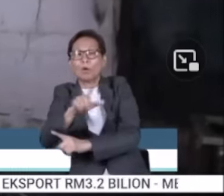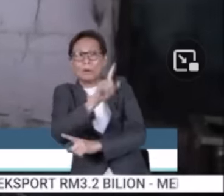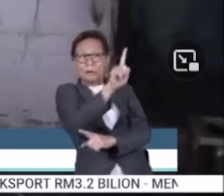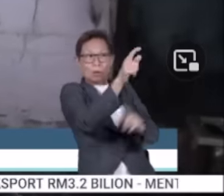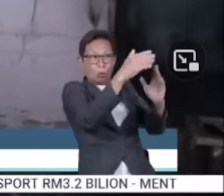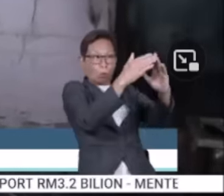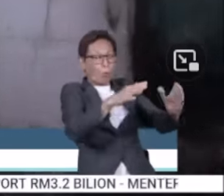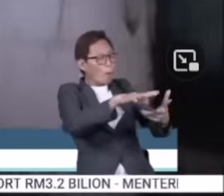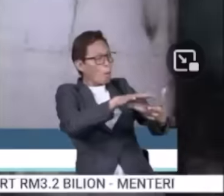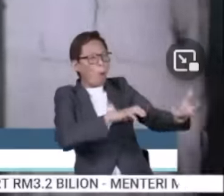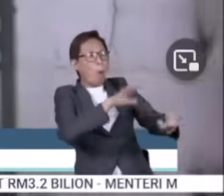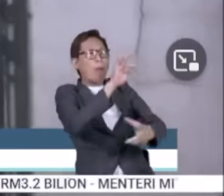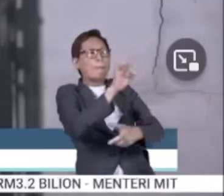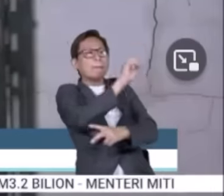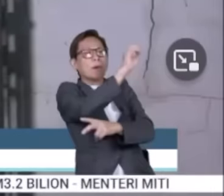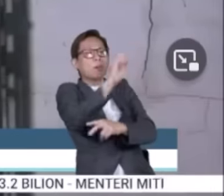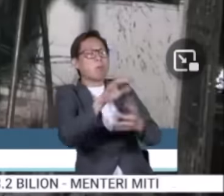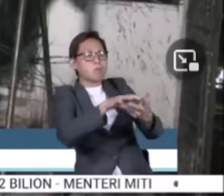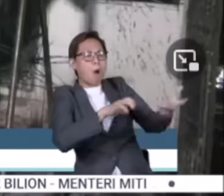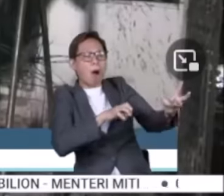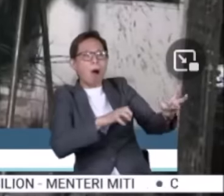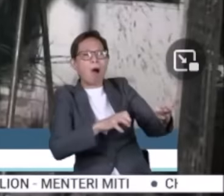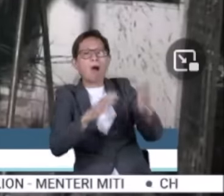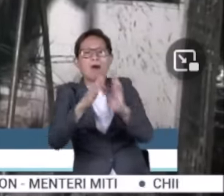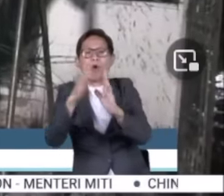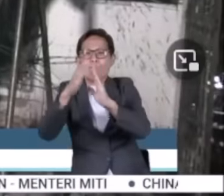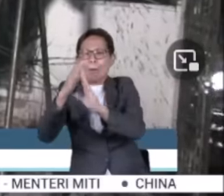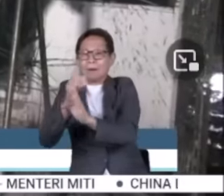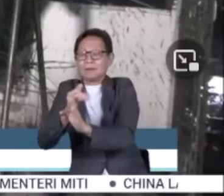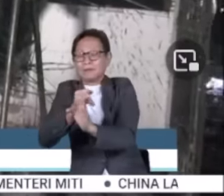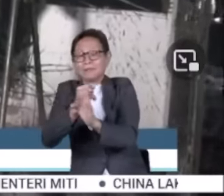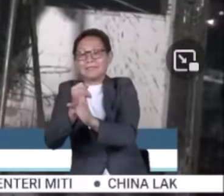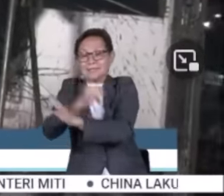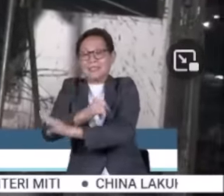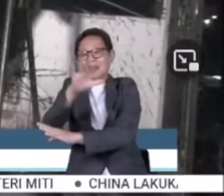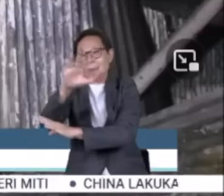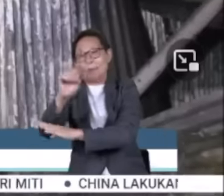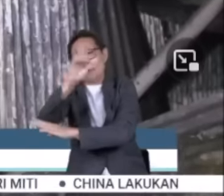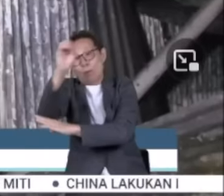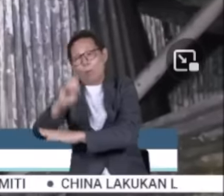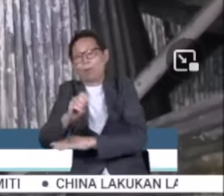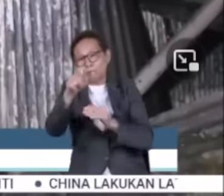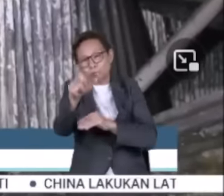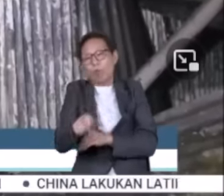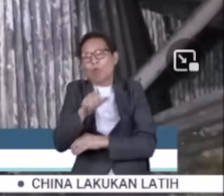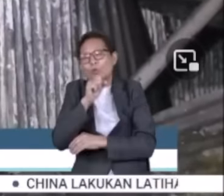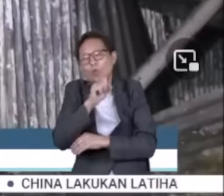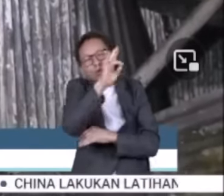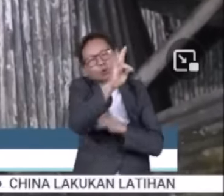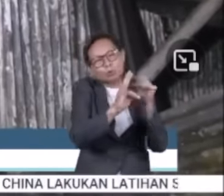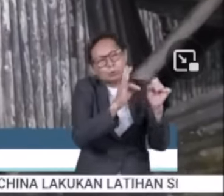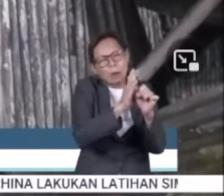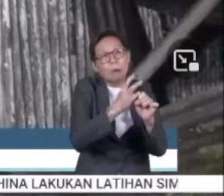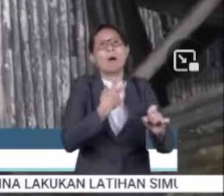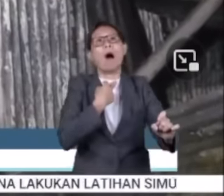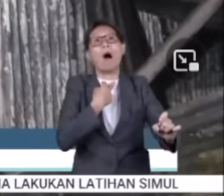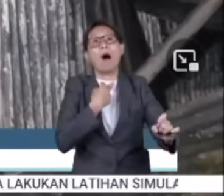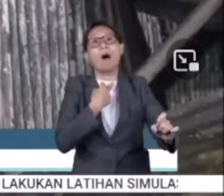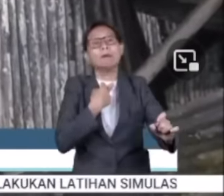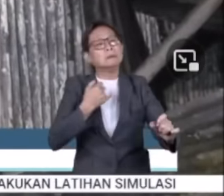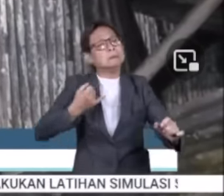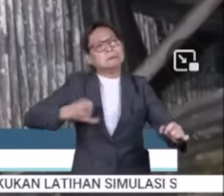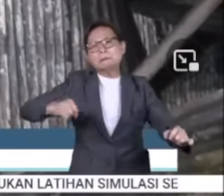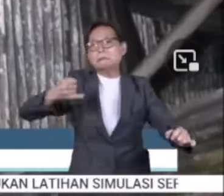sebuah rumah musnah 80%. Kediaman jirannya pula terbakar 50%. Mangsa yang berusia 7 tahun dilapor terperangkap dan